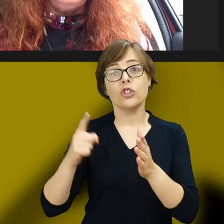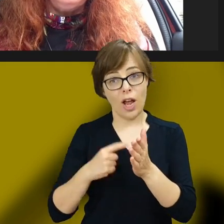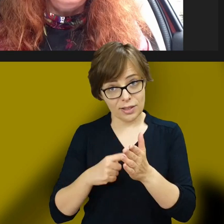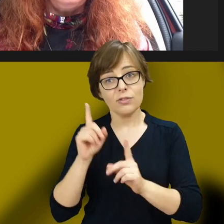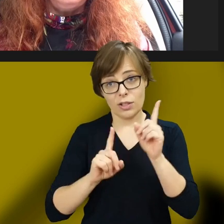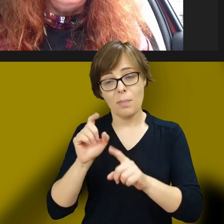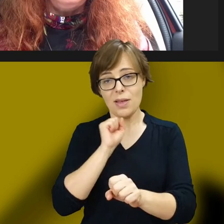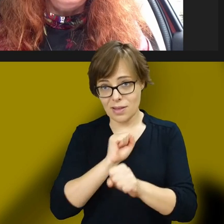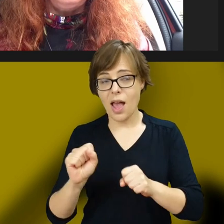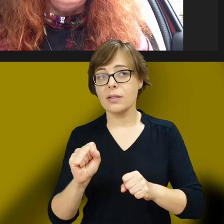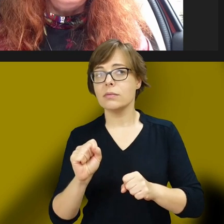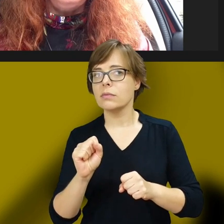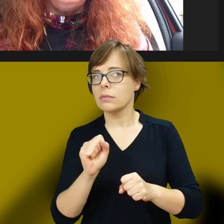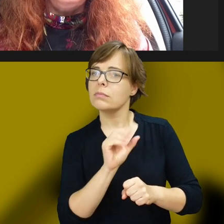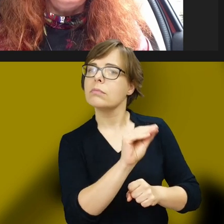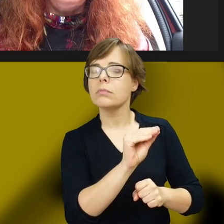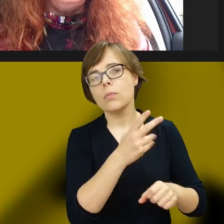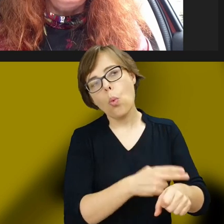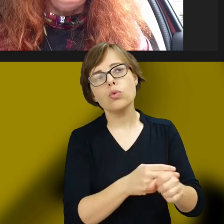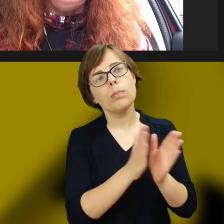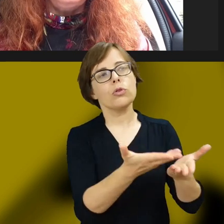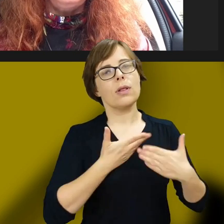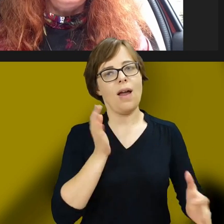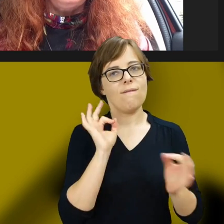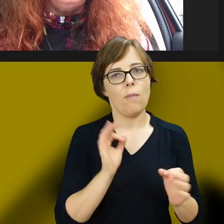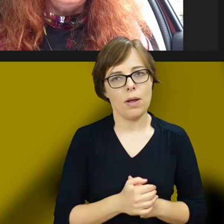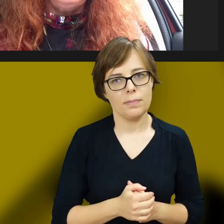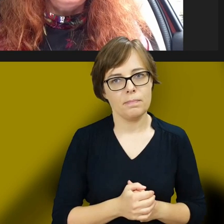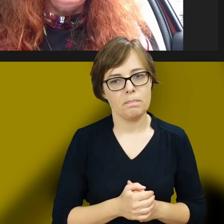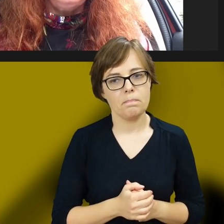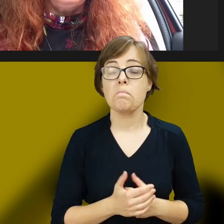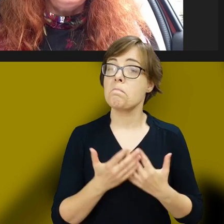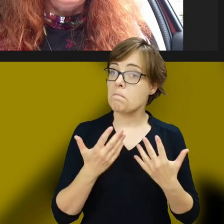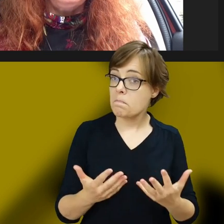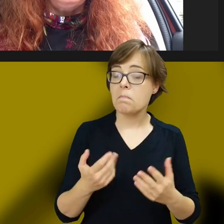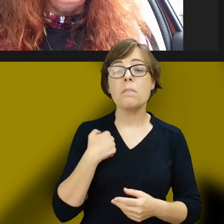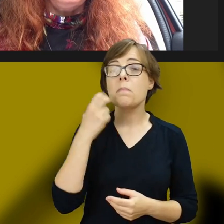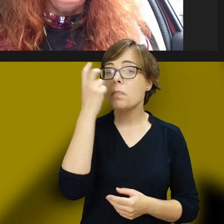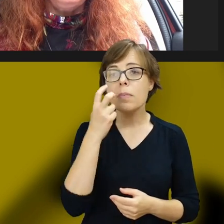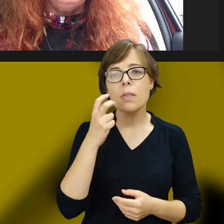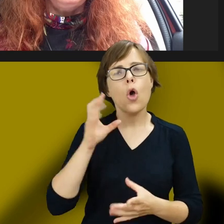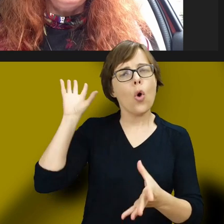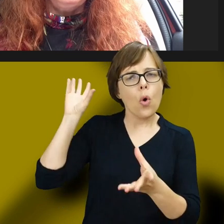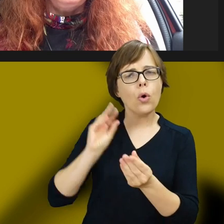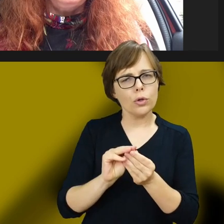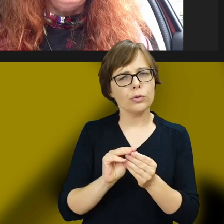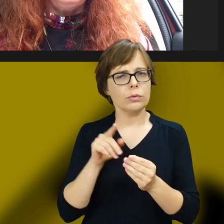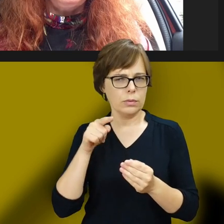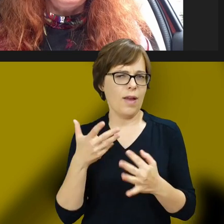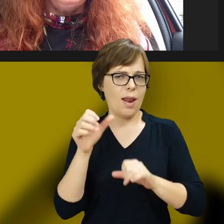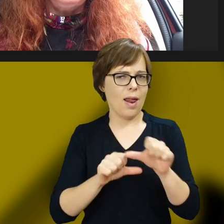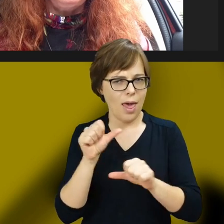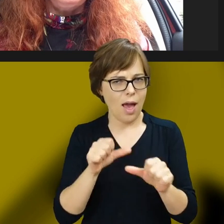o informację źródłową. Jak z perspektywy czasu ocenia pani